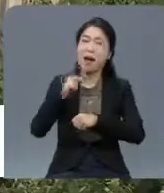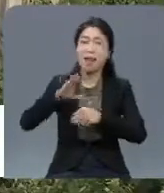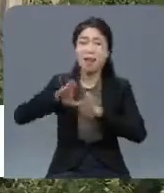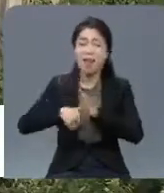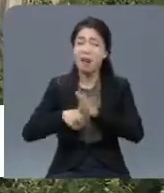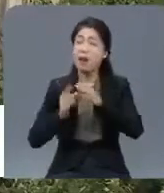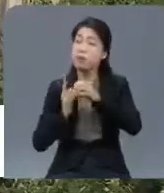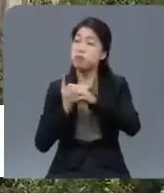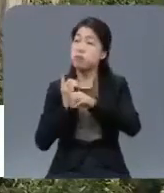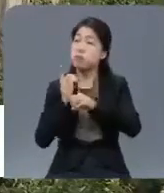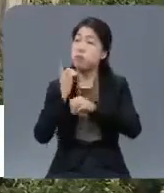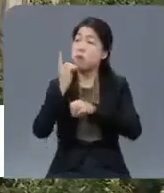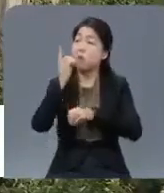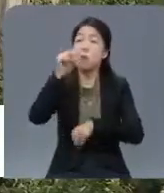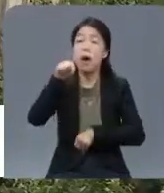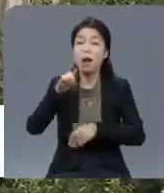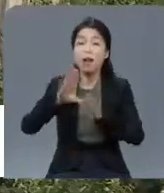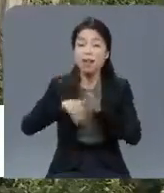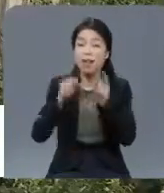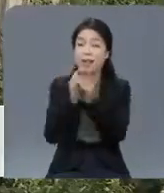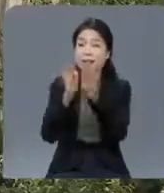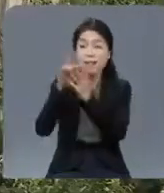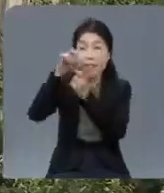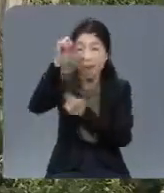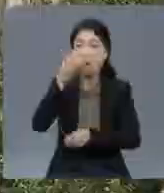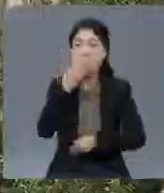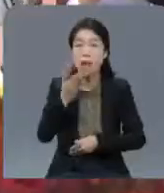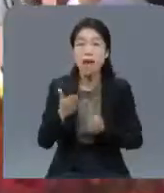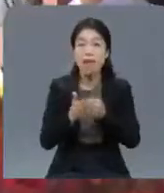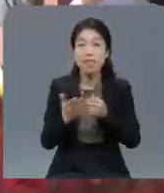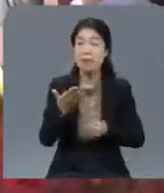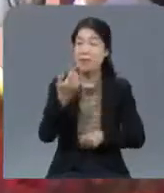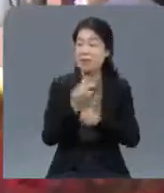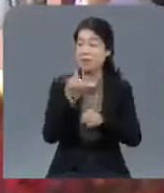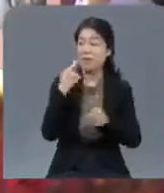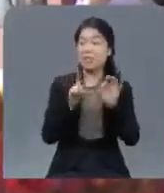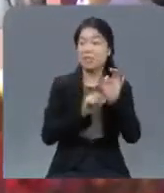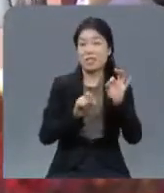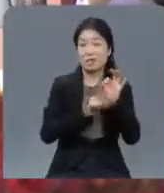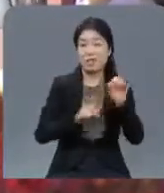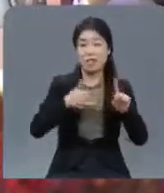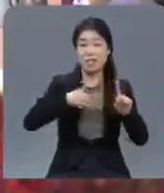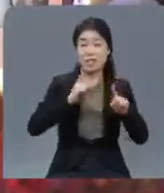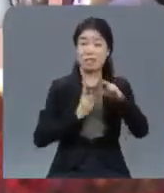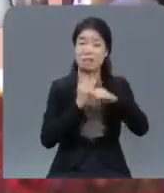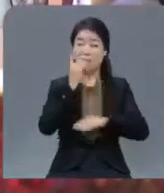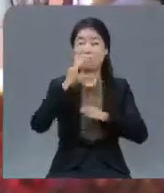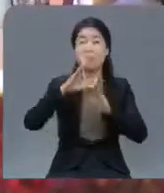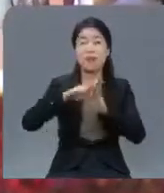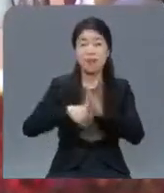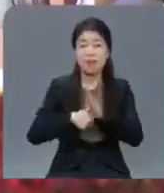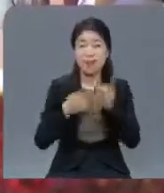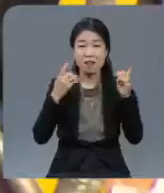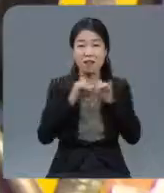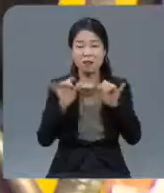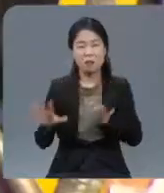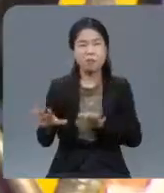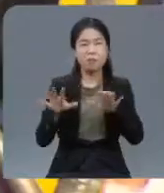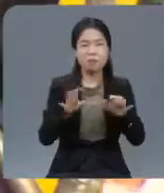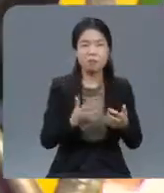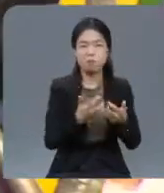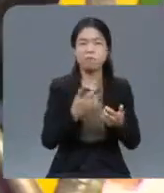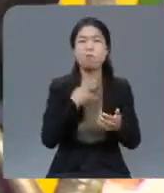하늘로 치솟는 누리호를 직접 볼 수 있는 곳입니다. 그렇기 때문에 앞서 지난해 10월 누리호 1차 발사 때에도 관람객들이